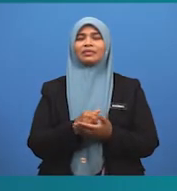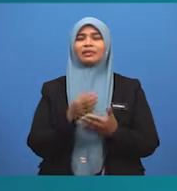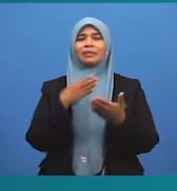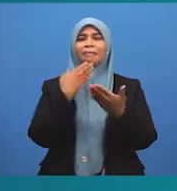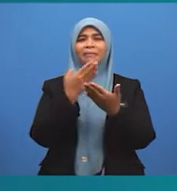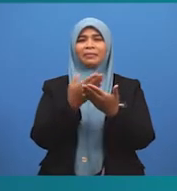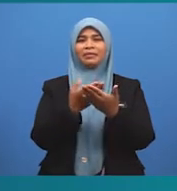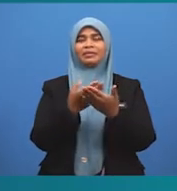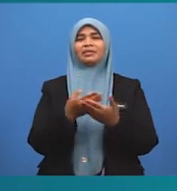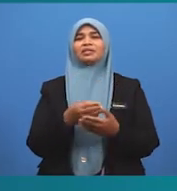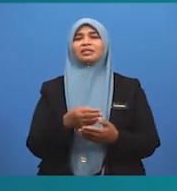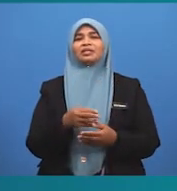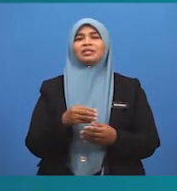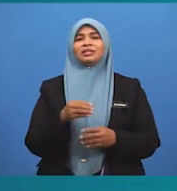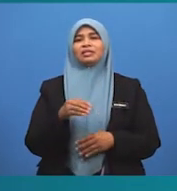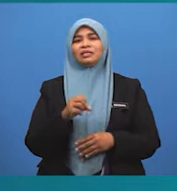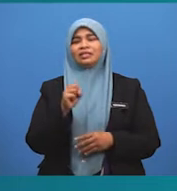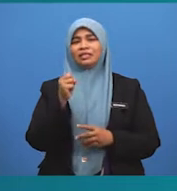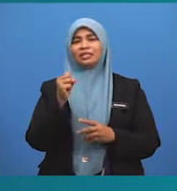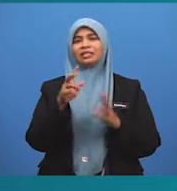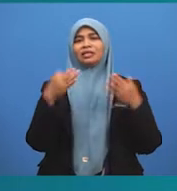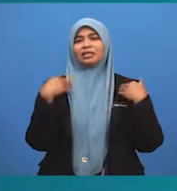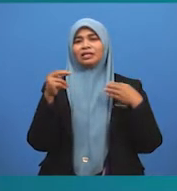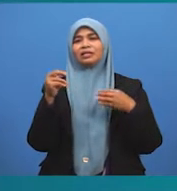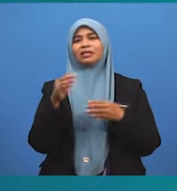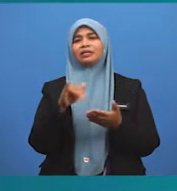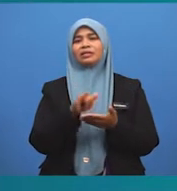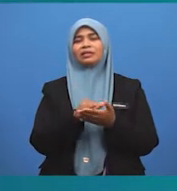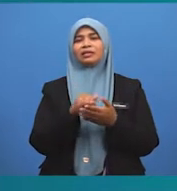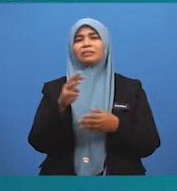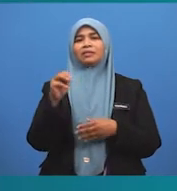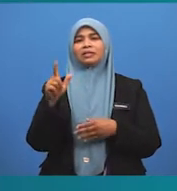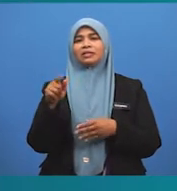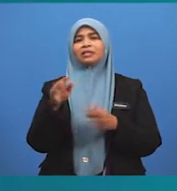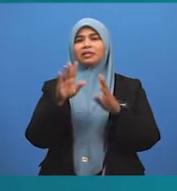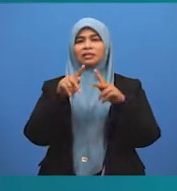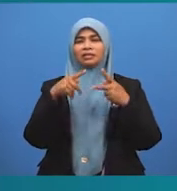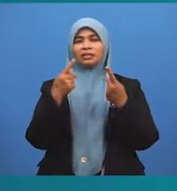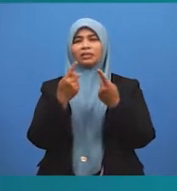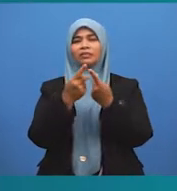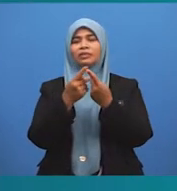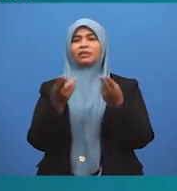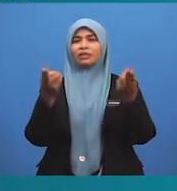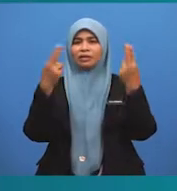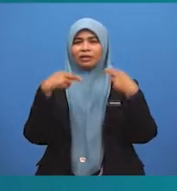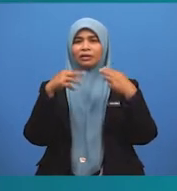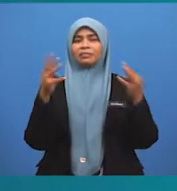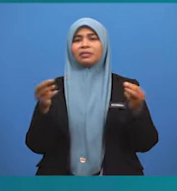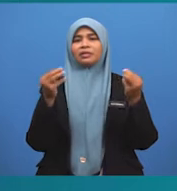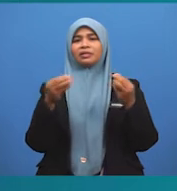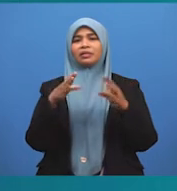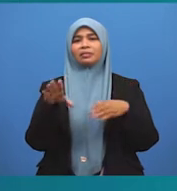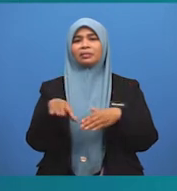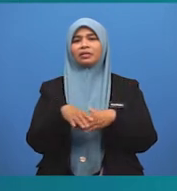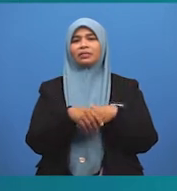Baik. Situasinya begini. Melissa sekeluarga menghadiri